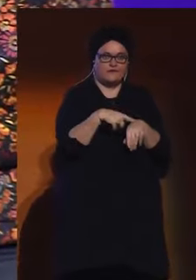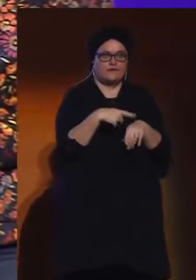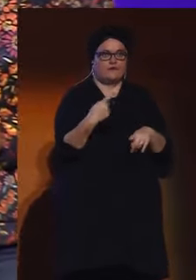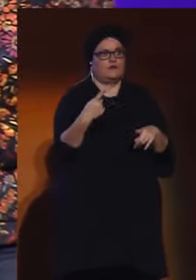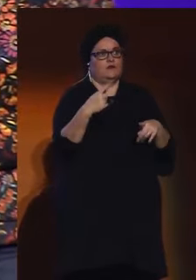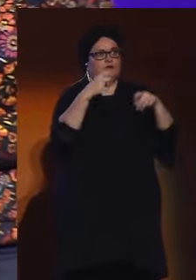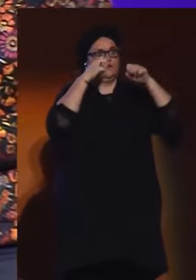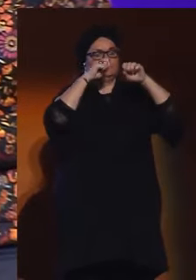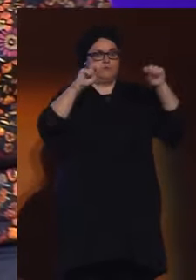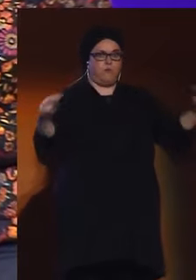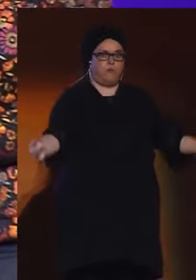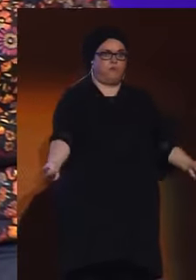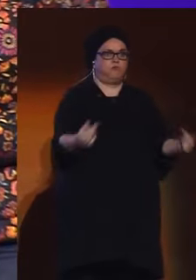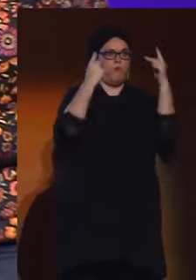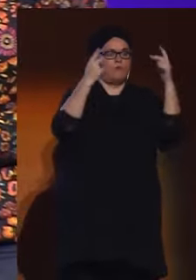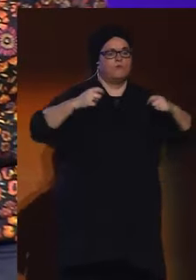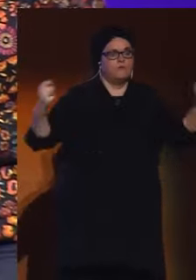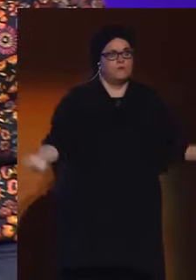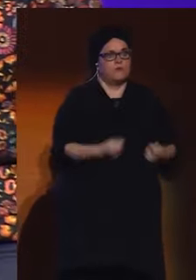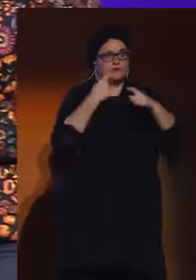dakit, oihartzun mediatikoa baita ere,